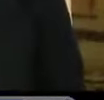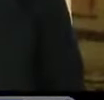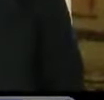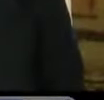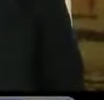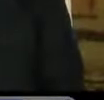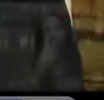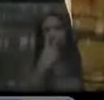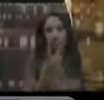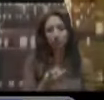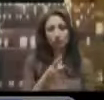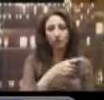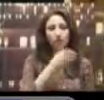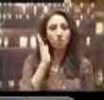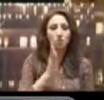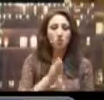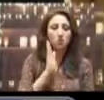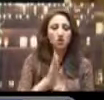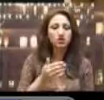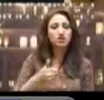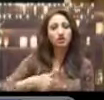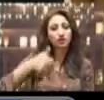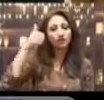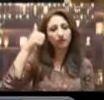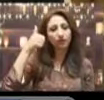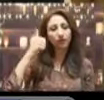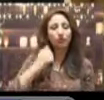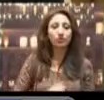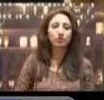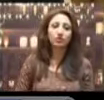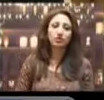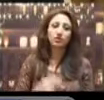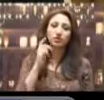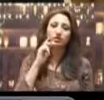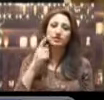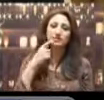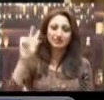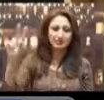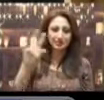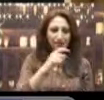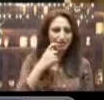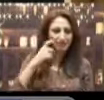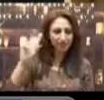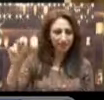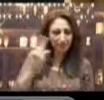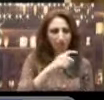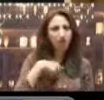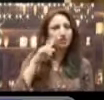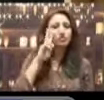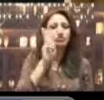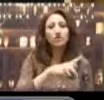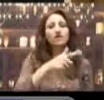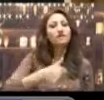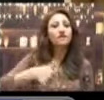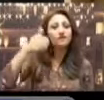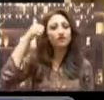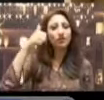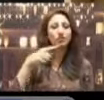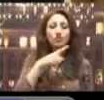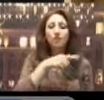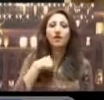انا بشوف ان هو من الفنانين المتميزين جدا من فنان جيله. بالاضافه لكده انا بحس كمان قد